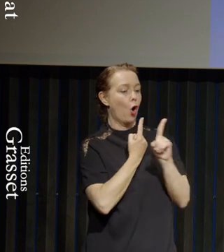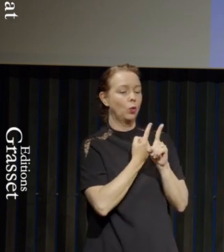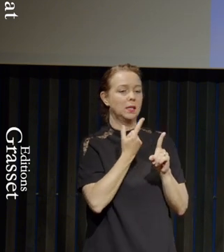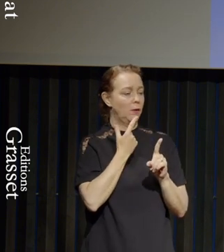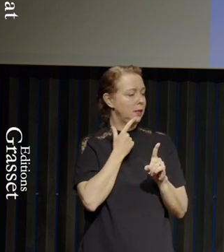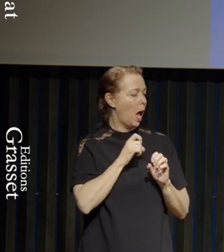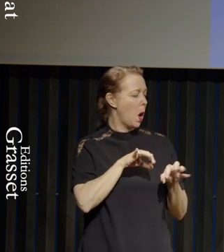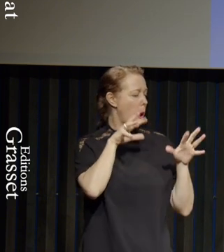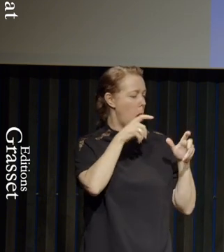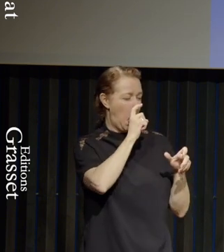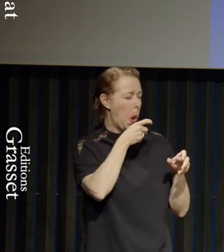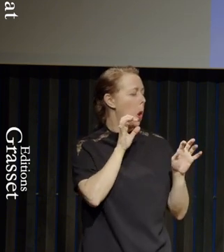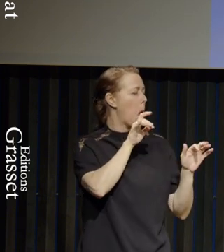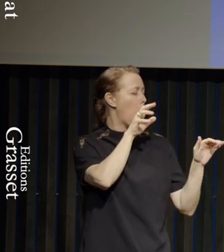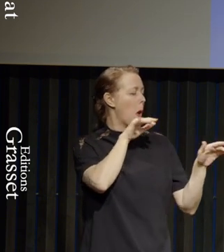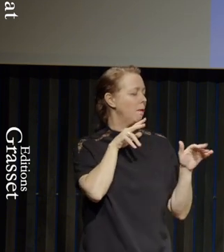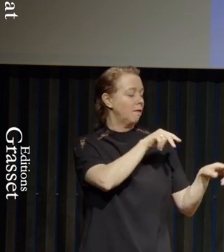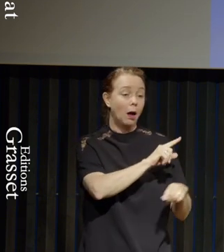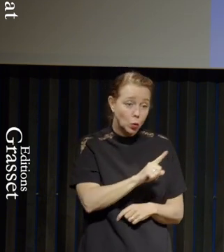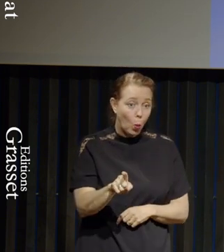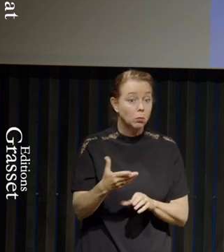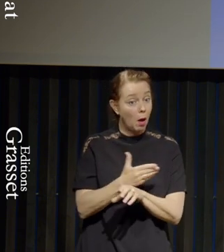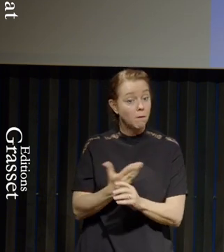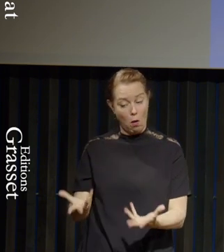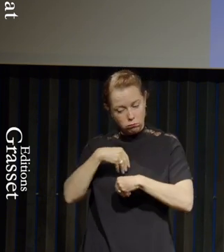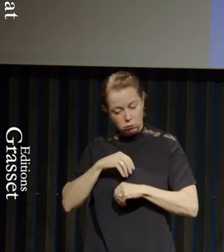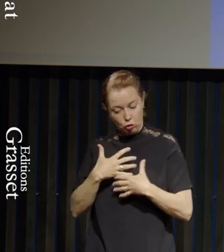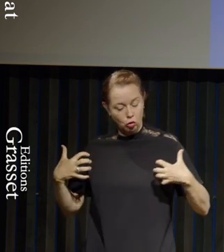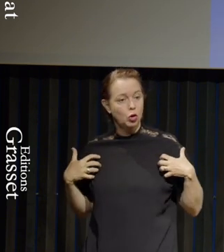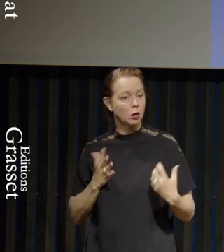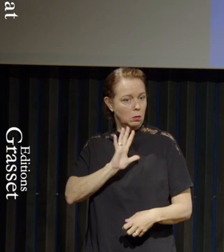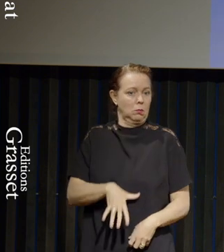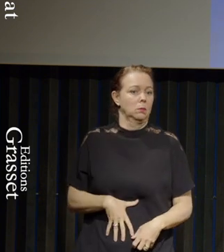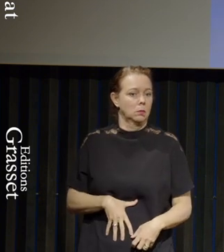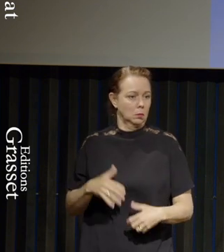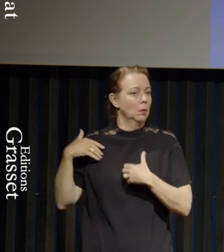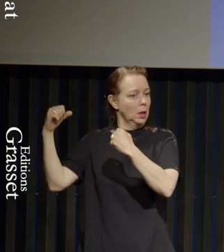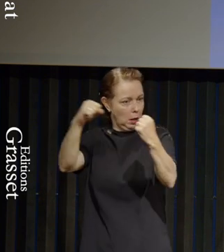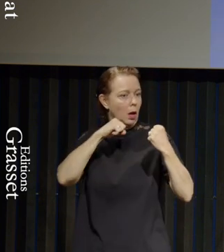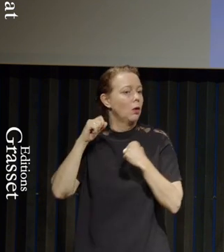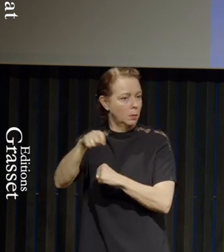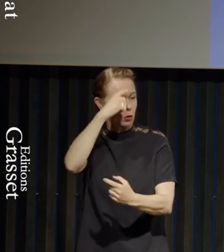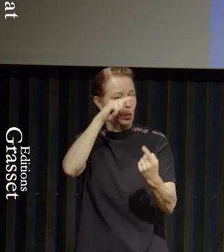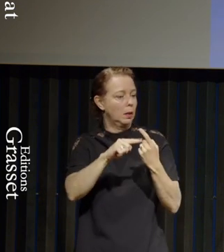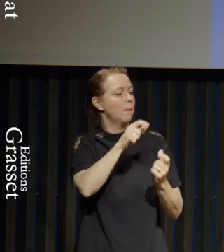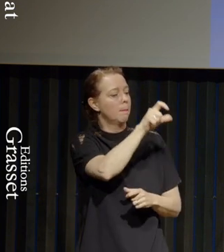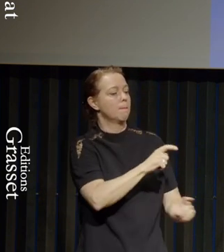quelqu'un qui s'appuie sur les données acquises de la science, sur des consensus, donc